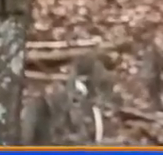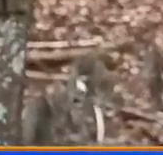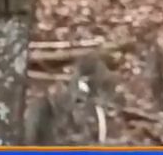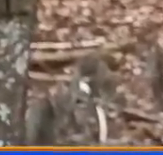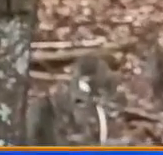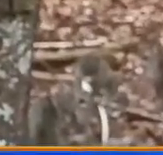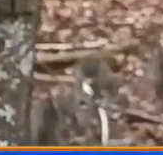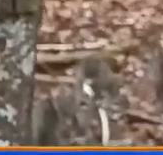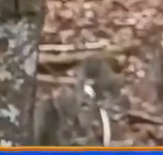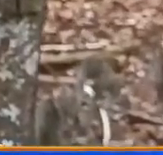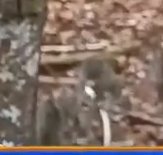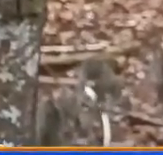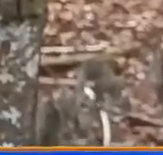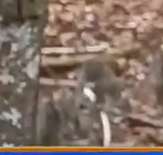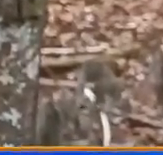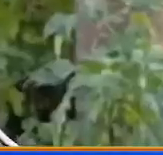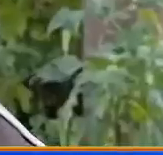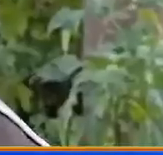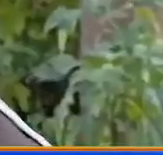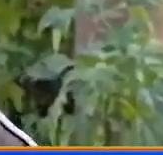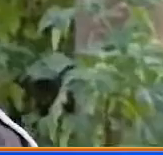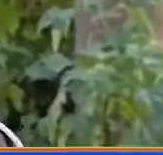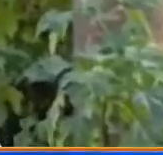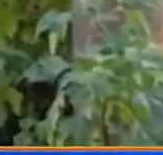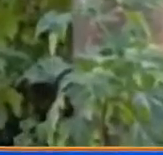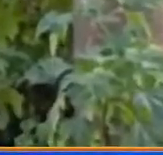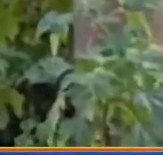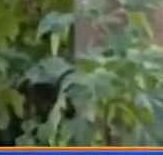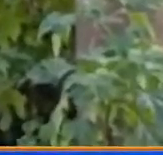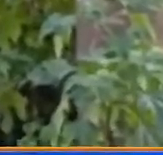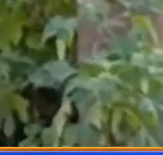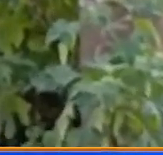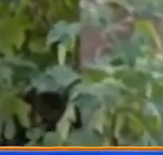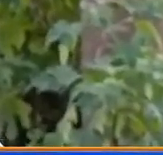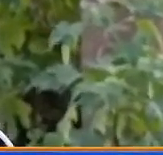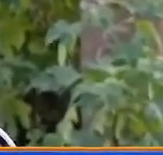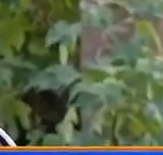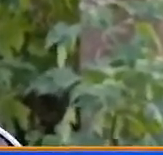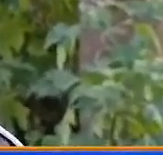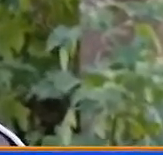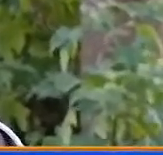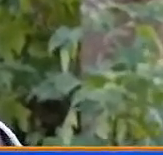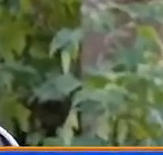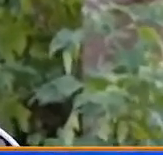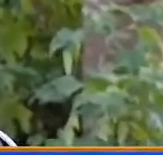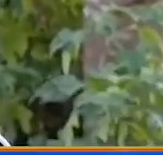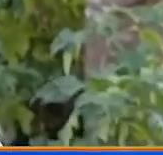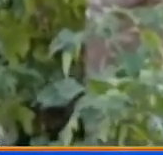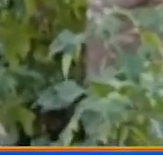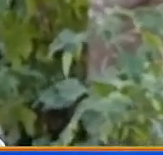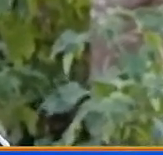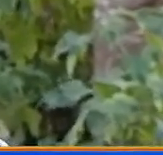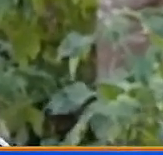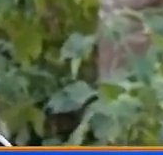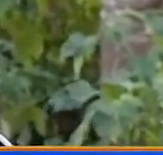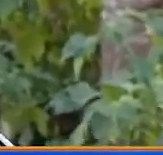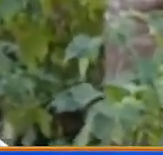kutoka asubuhi hata sinaingia kwa nyumba ni mingi sana inaangamiza vitu vyote kahawa